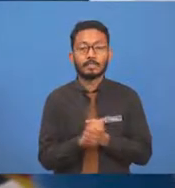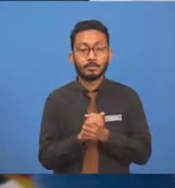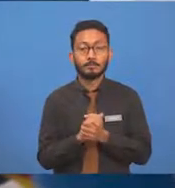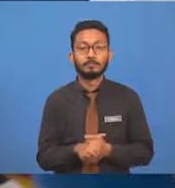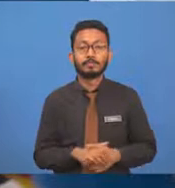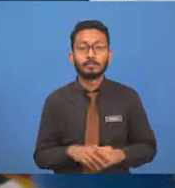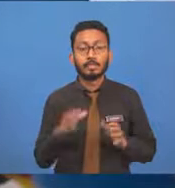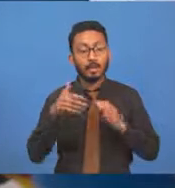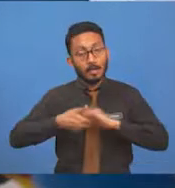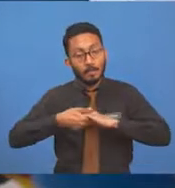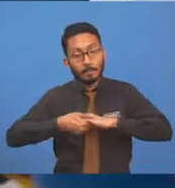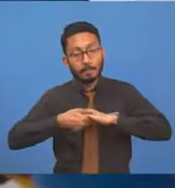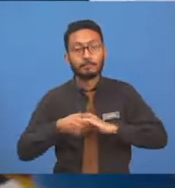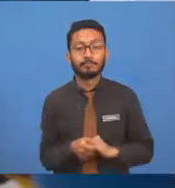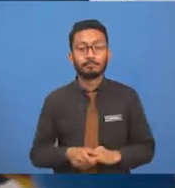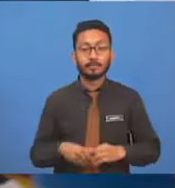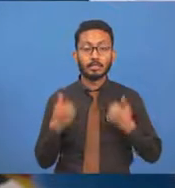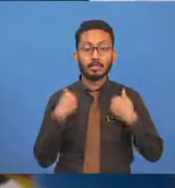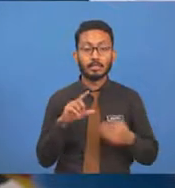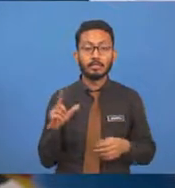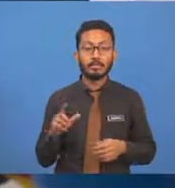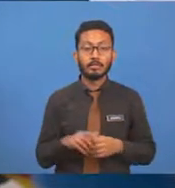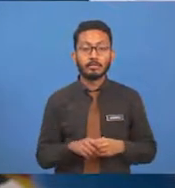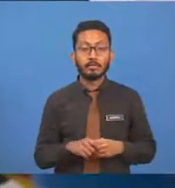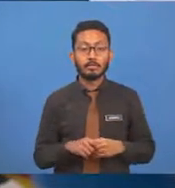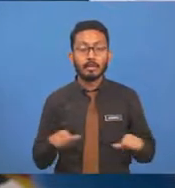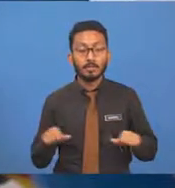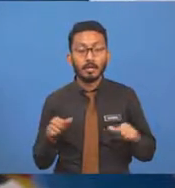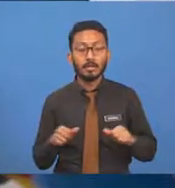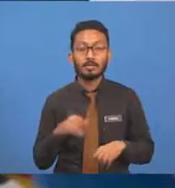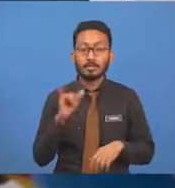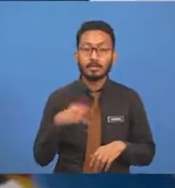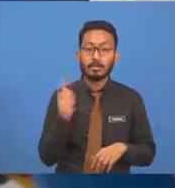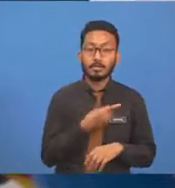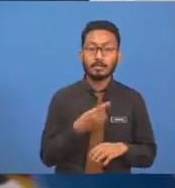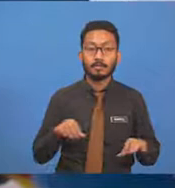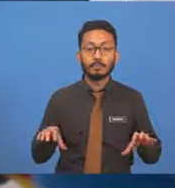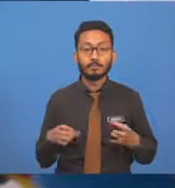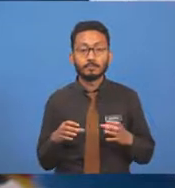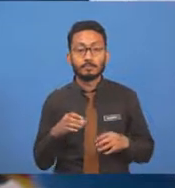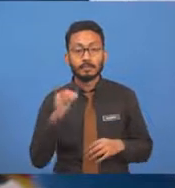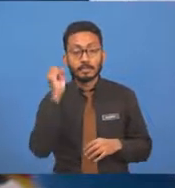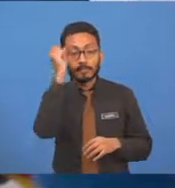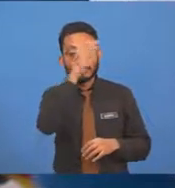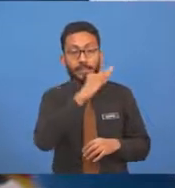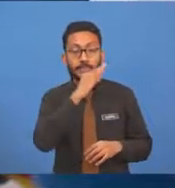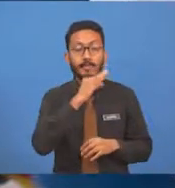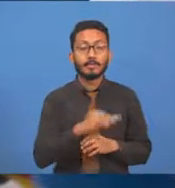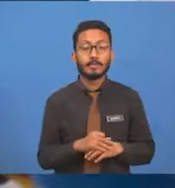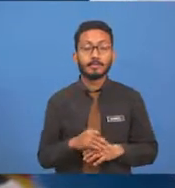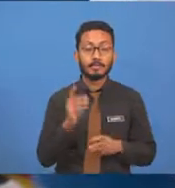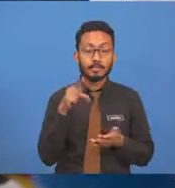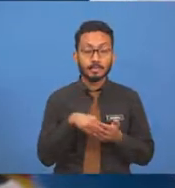antara contoh amalan kita menghormati pelawat sekolah. Amalkan sikap ini agar pelawat berasa